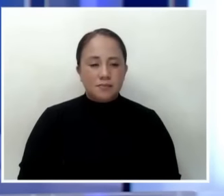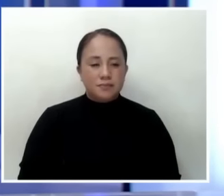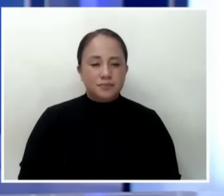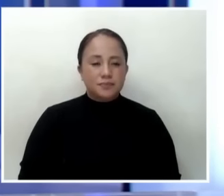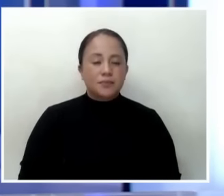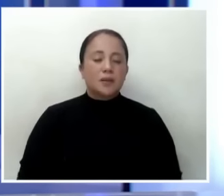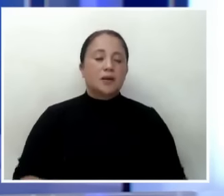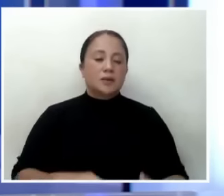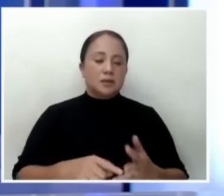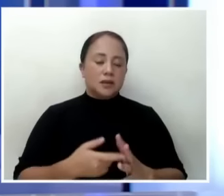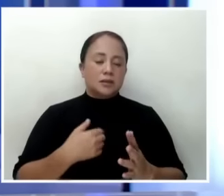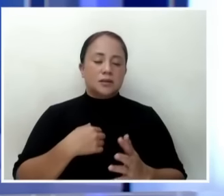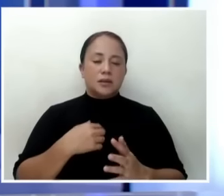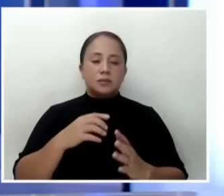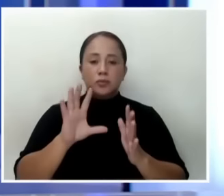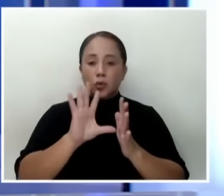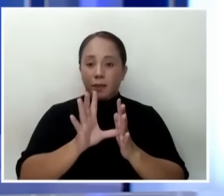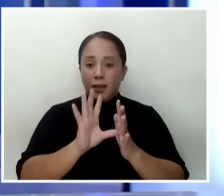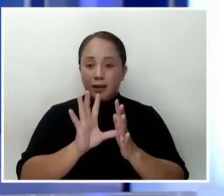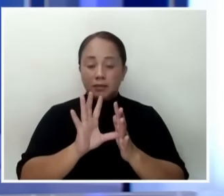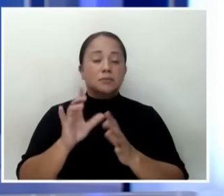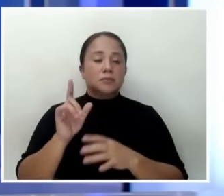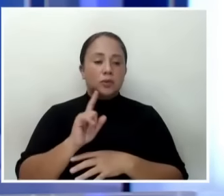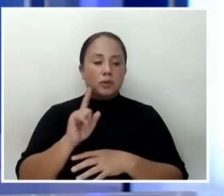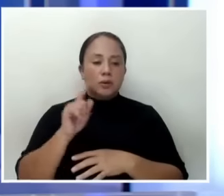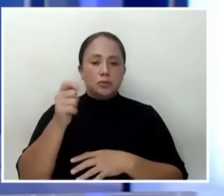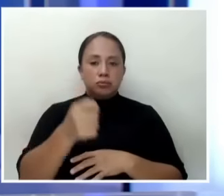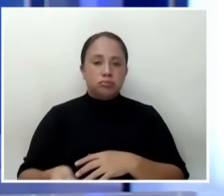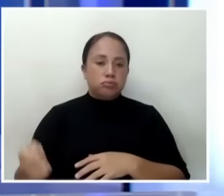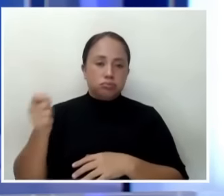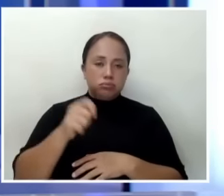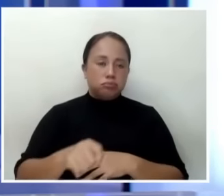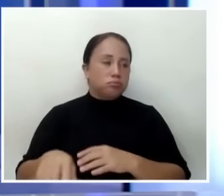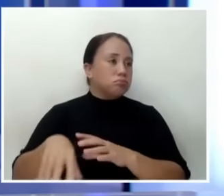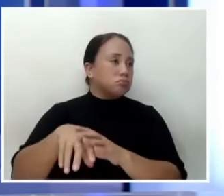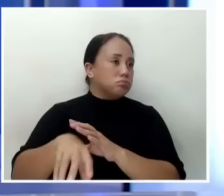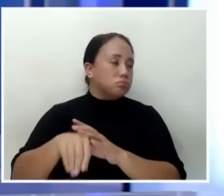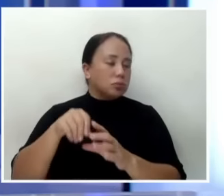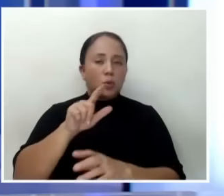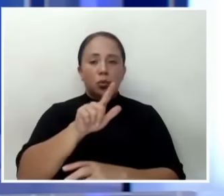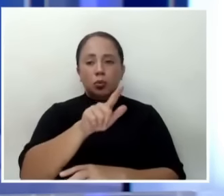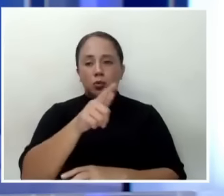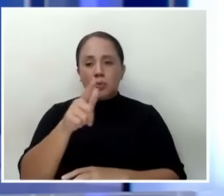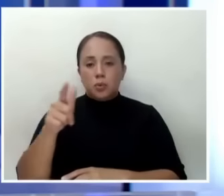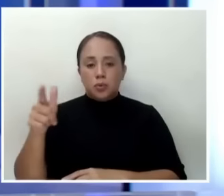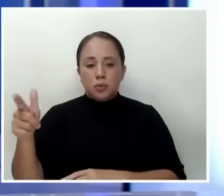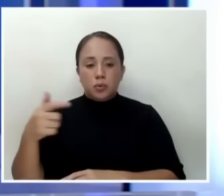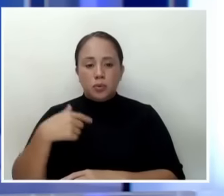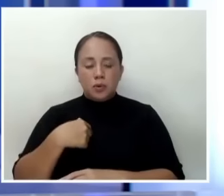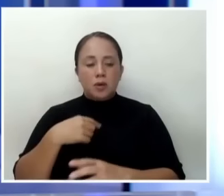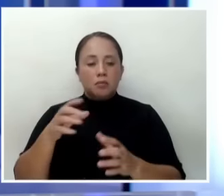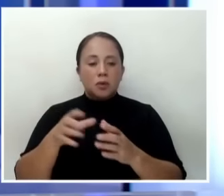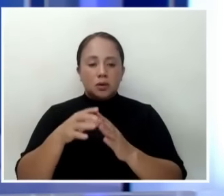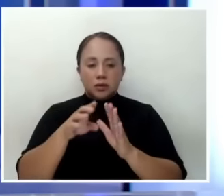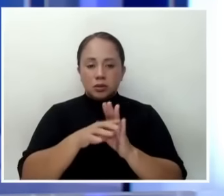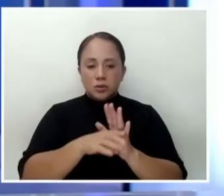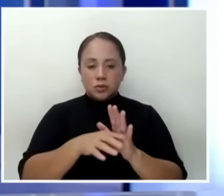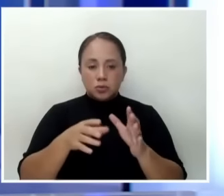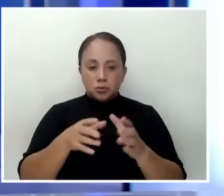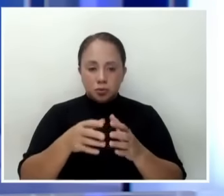Nagsagawa ang Commission on Elections ng raffle para sa pagkakasunod-sunod ng mga party list groups sa balota